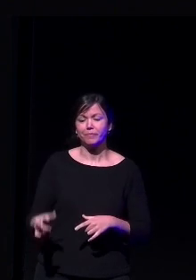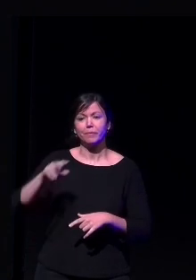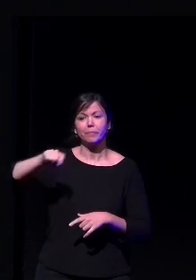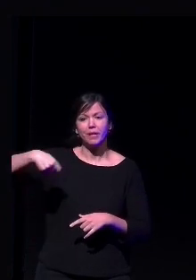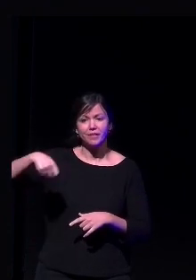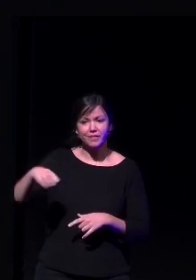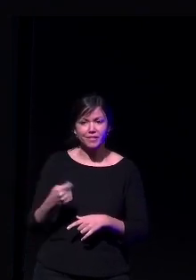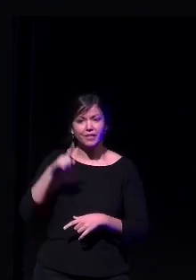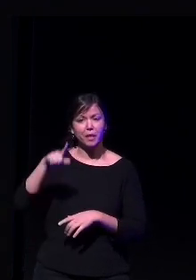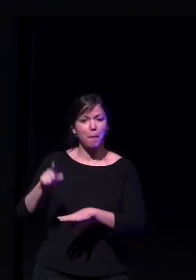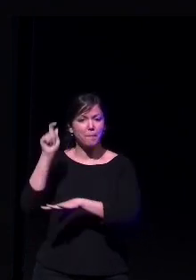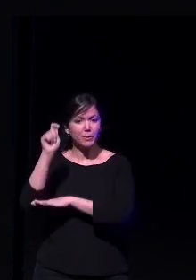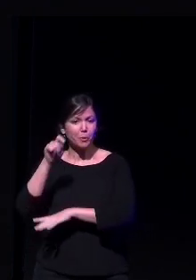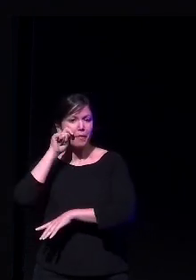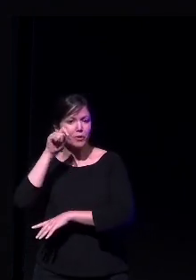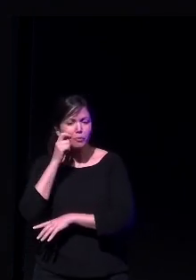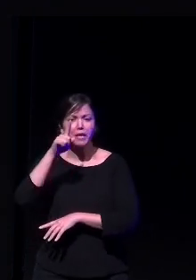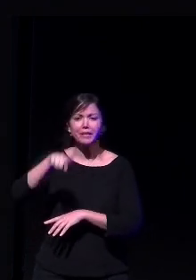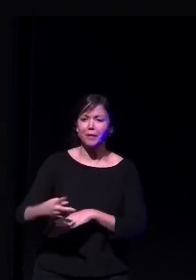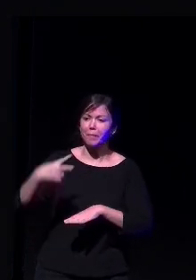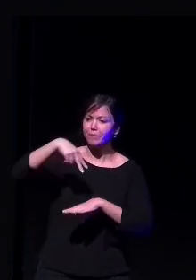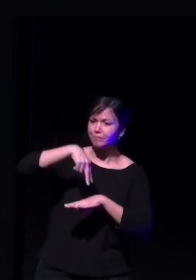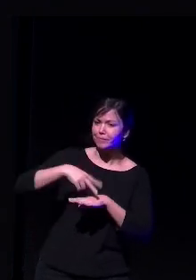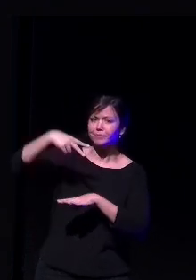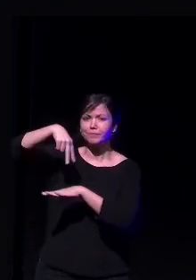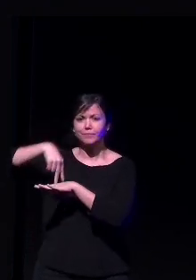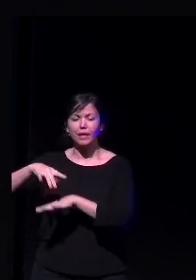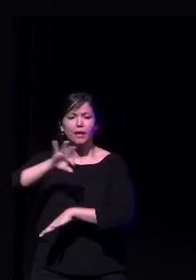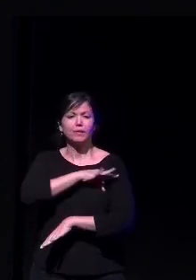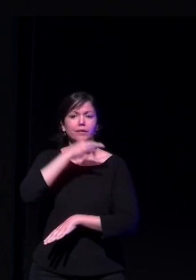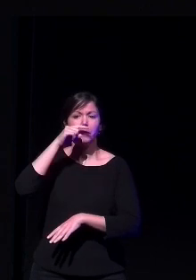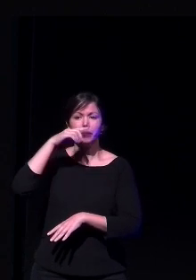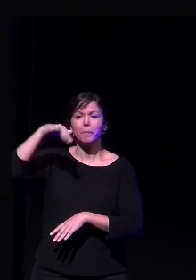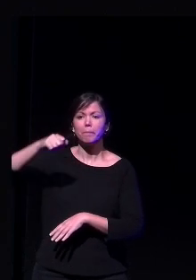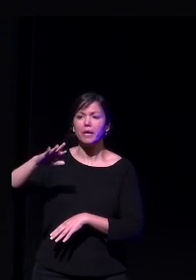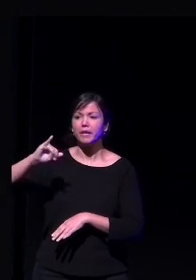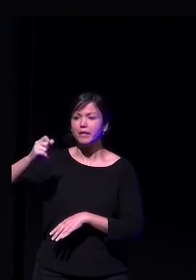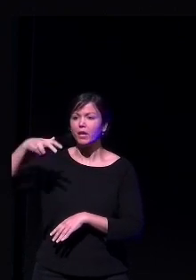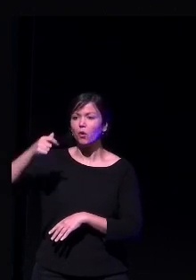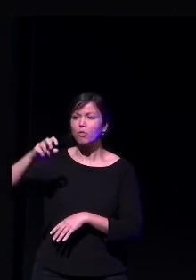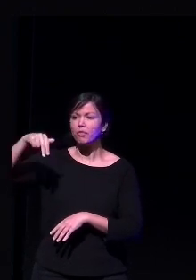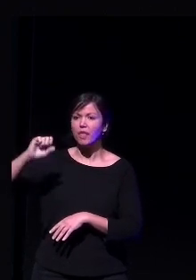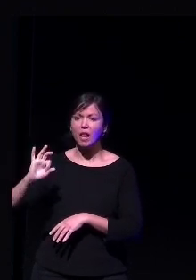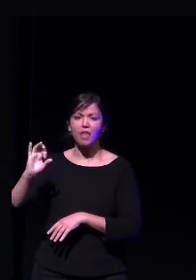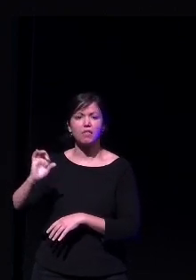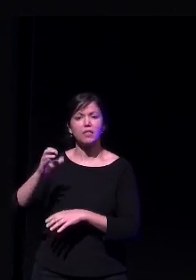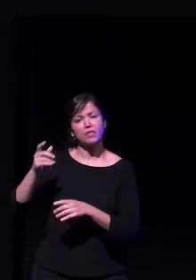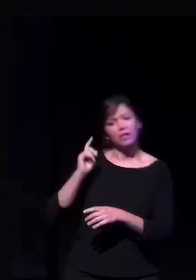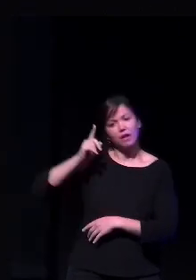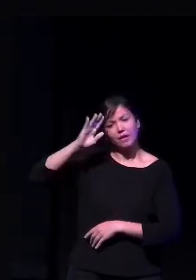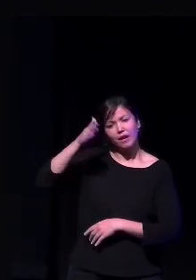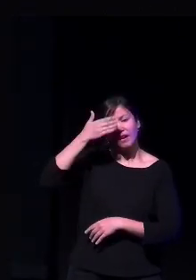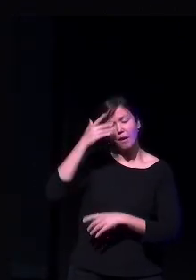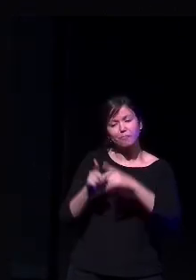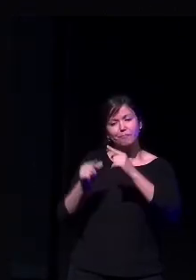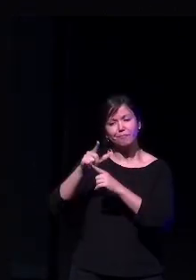i del Patronat de Turisme. I també demanem que ens acompanyi el senyor Josep Maria González, el director territorial a Catalunya de CaixaBank, i recull el